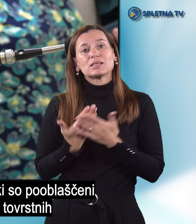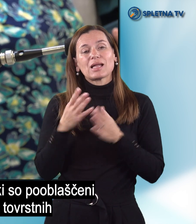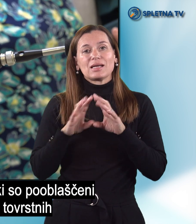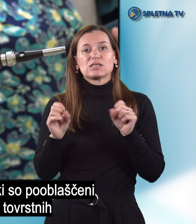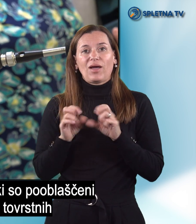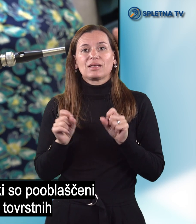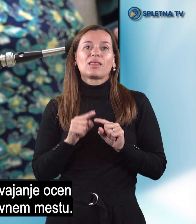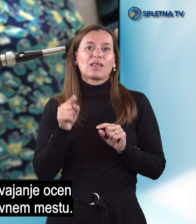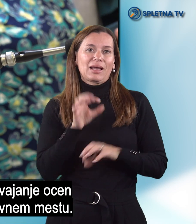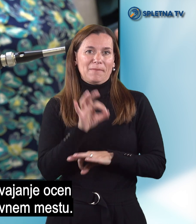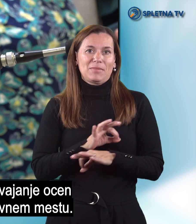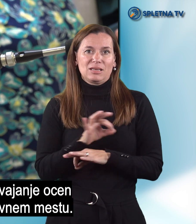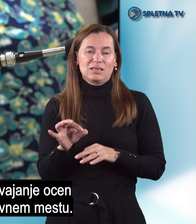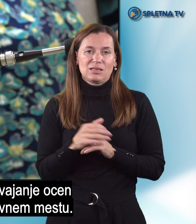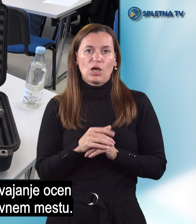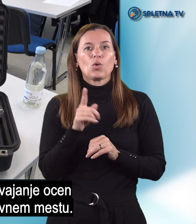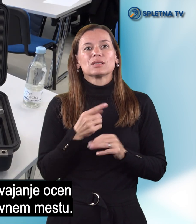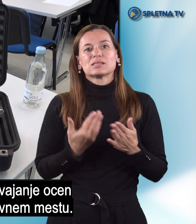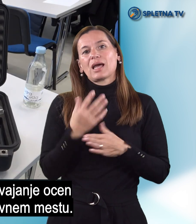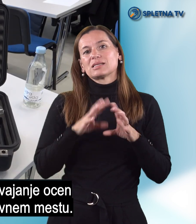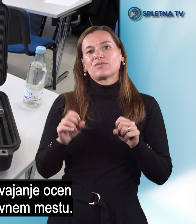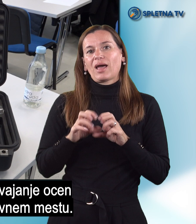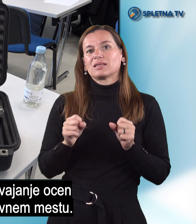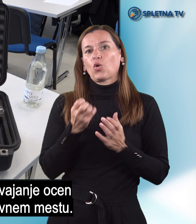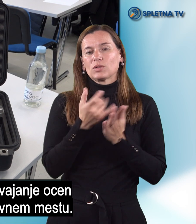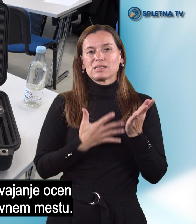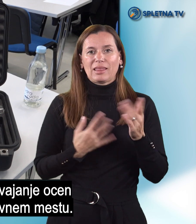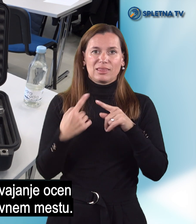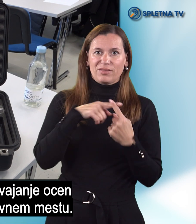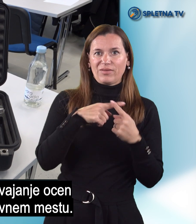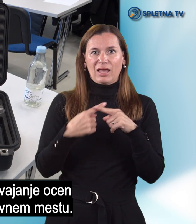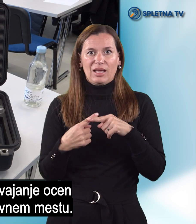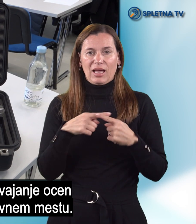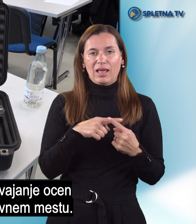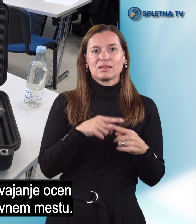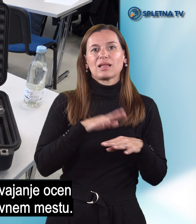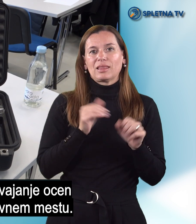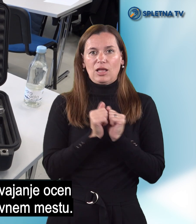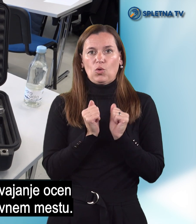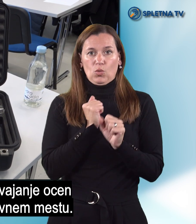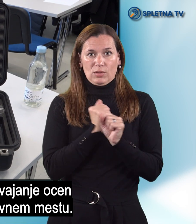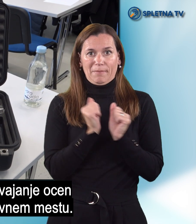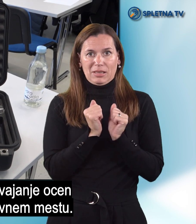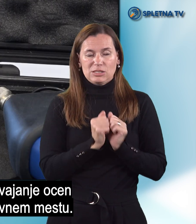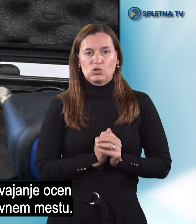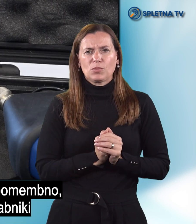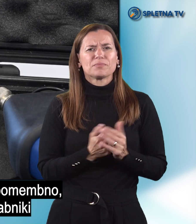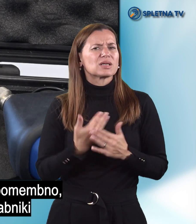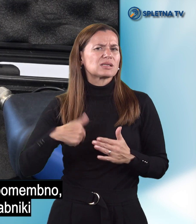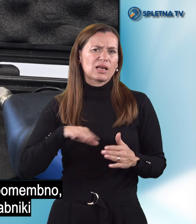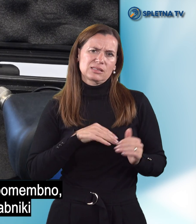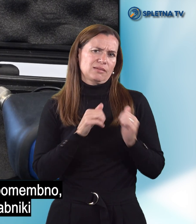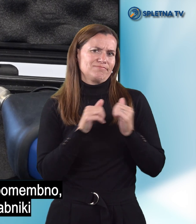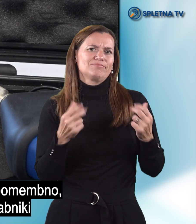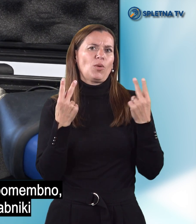pooblaščeni za izvajanje tovrstnih meritev in za izvajanje ocen tveganj na delovnem mestu. Nam je zelo